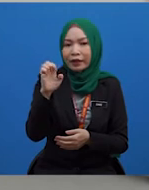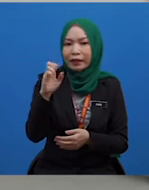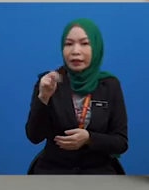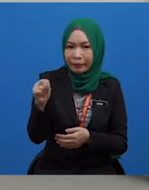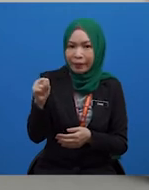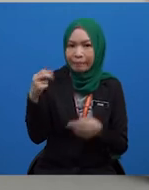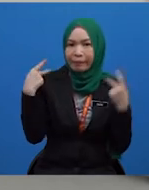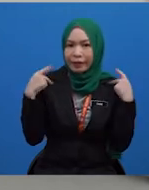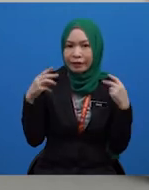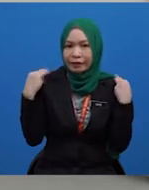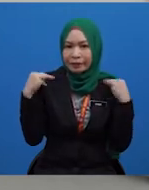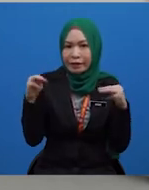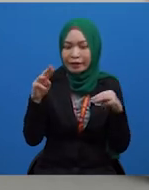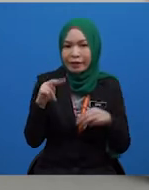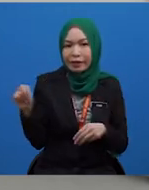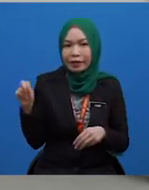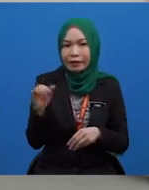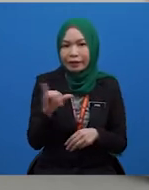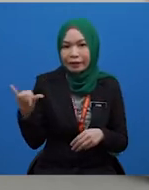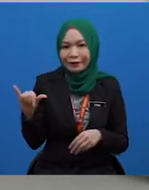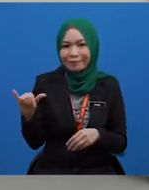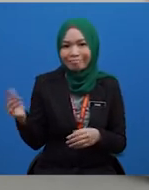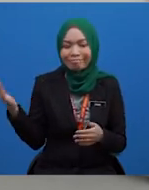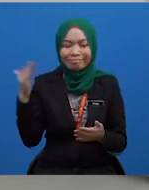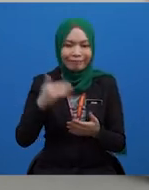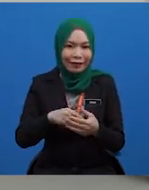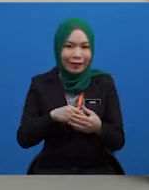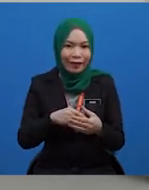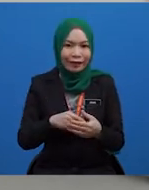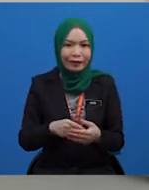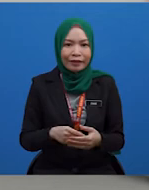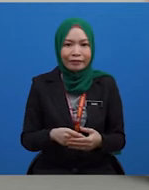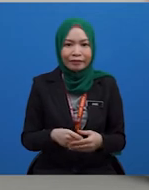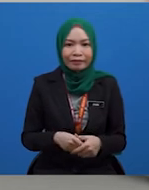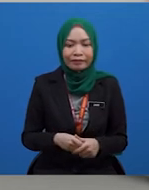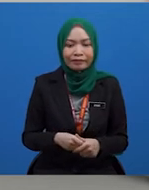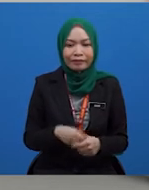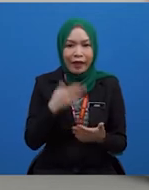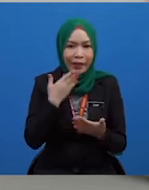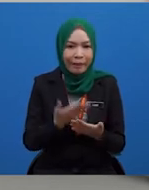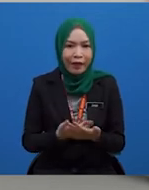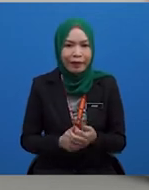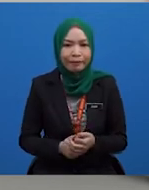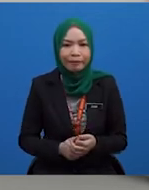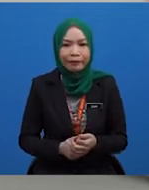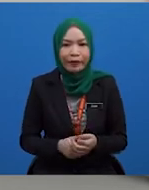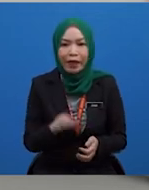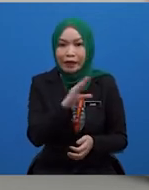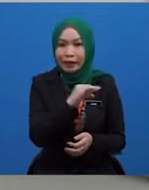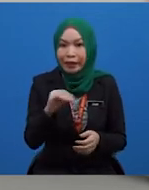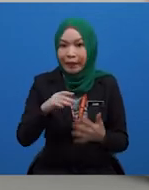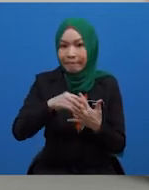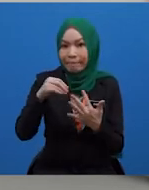Kemudian, mereka akan memilih hanya satu atau dua antara segmen tersebut ataupun yang